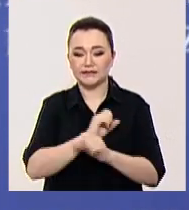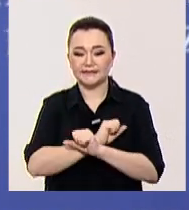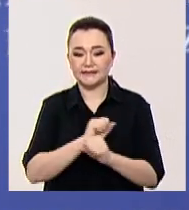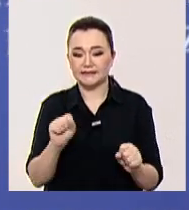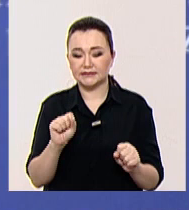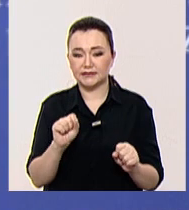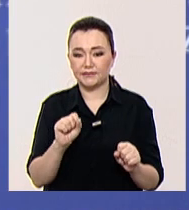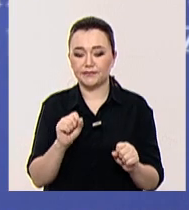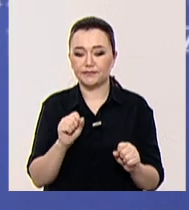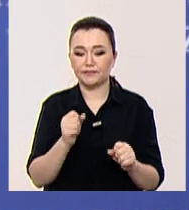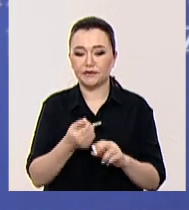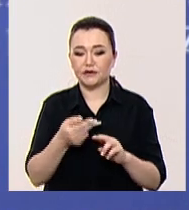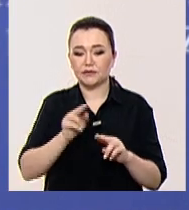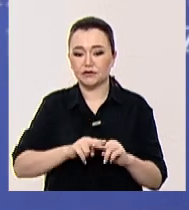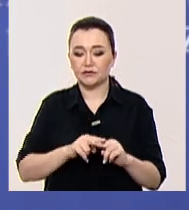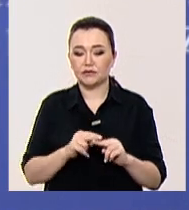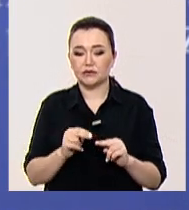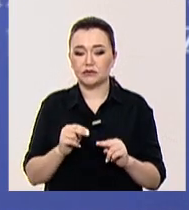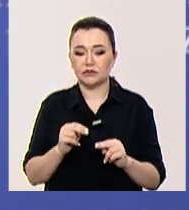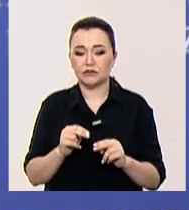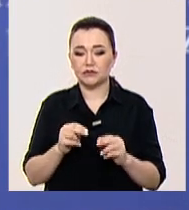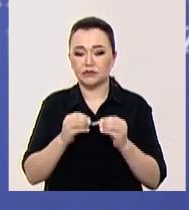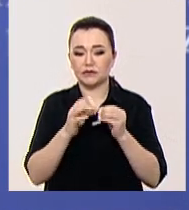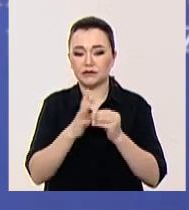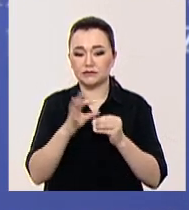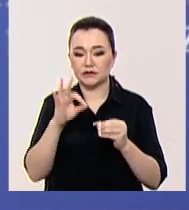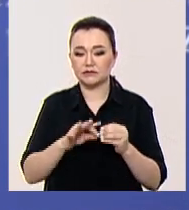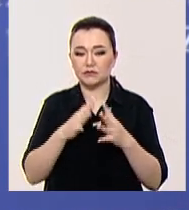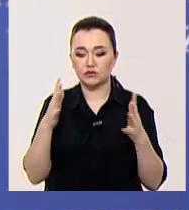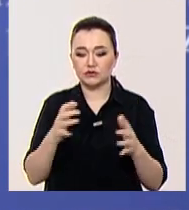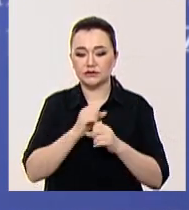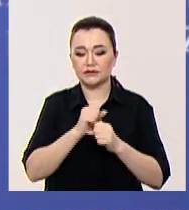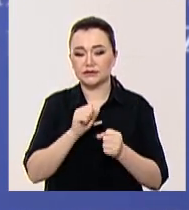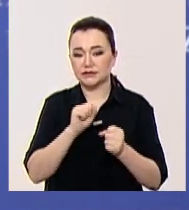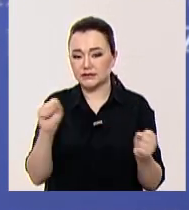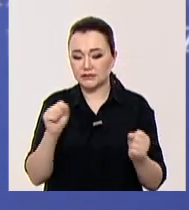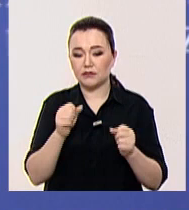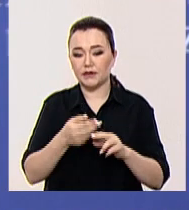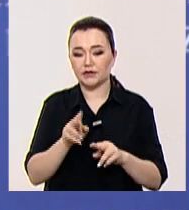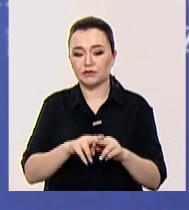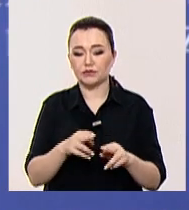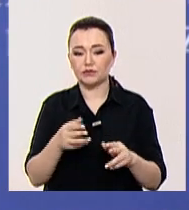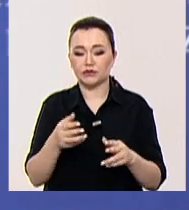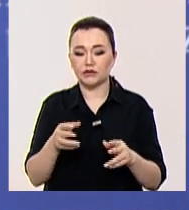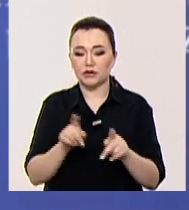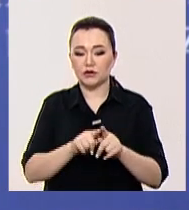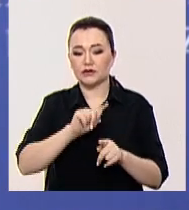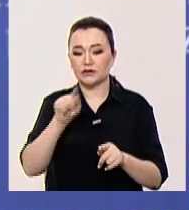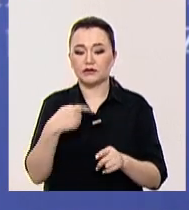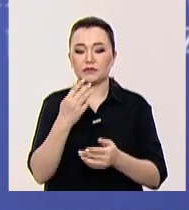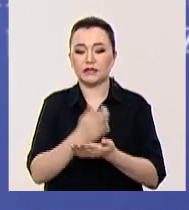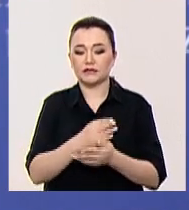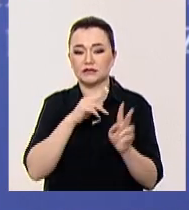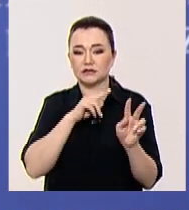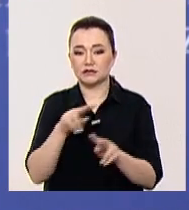15%-ден өспеуі тиіс. Сондықтан 15% көп болмау тиіс. Сондықтан әрине осындай талаптар бар,